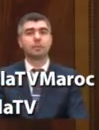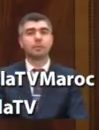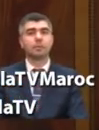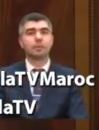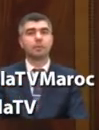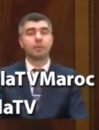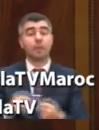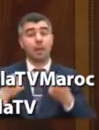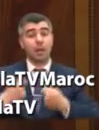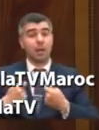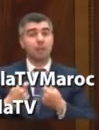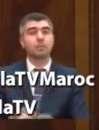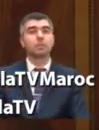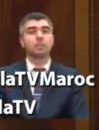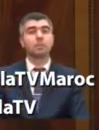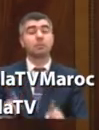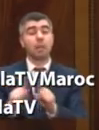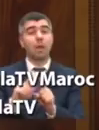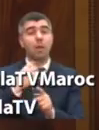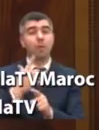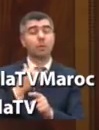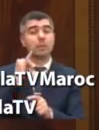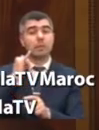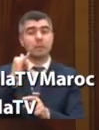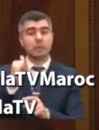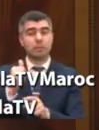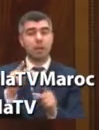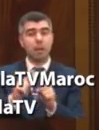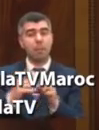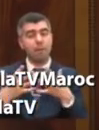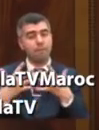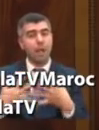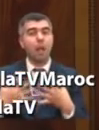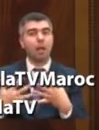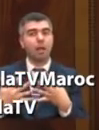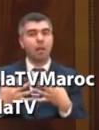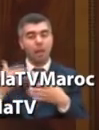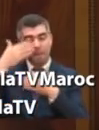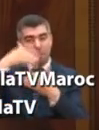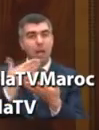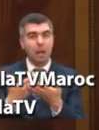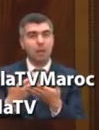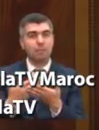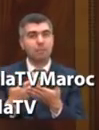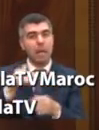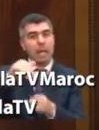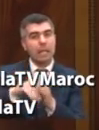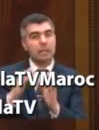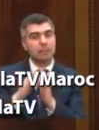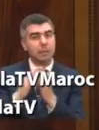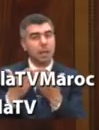سيد الرئيس، تتمينا وترسيخا لمواقف بلادنا المشرفة تجاه القضية الفلسطينية، فإن المجموعة النيابية